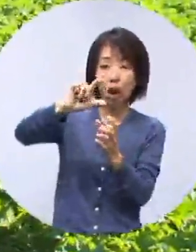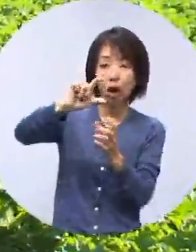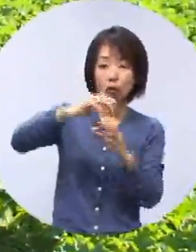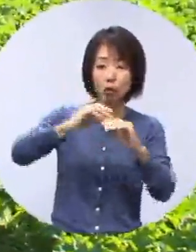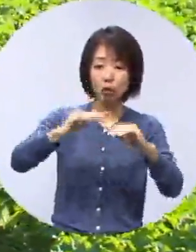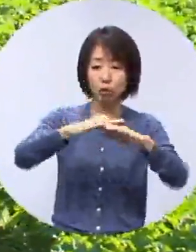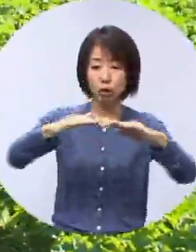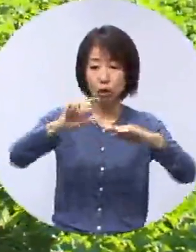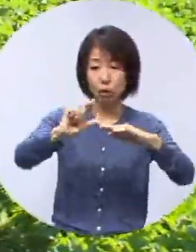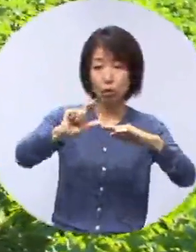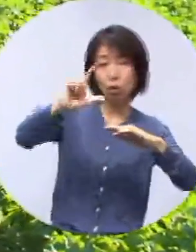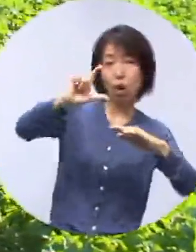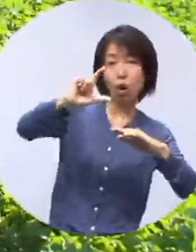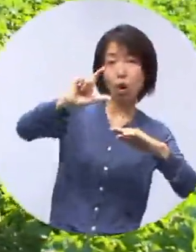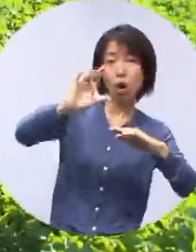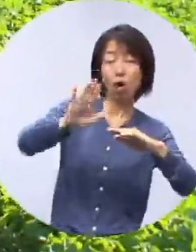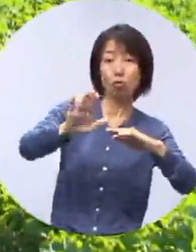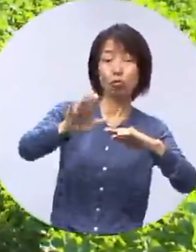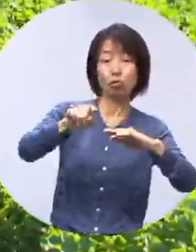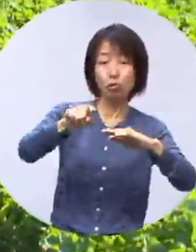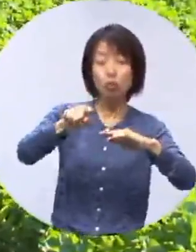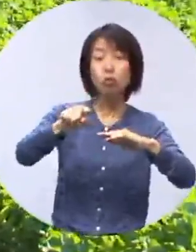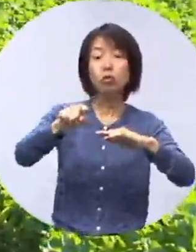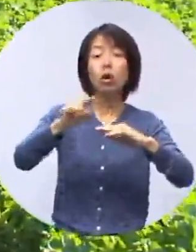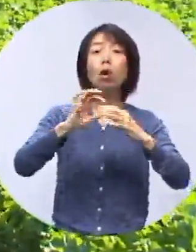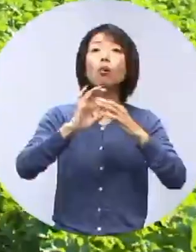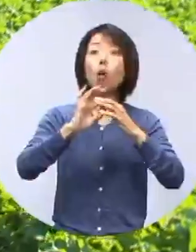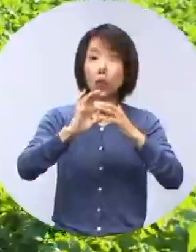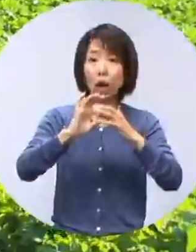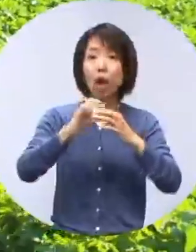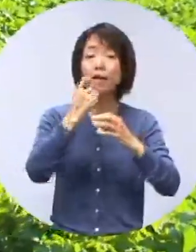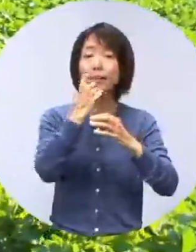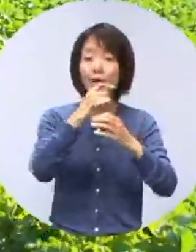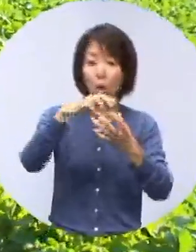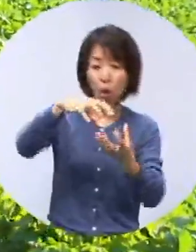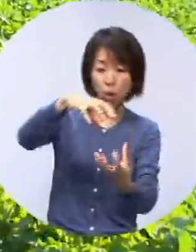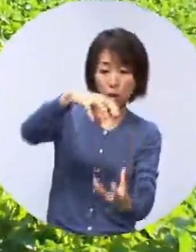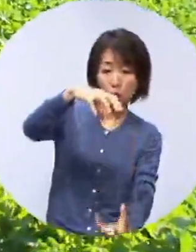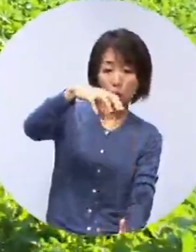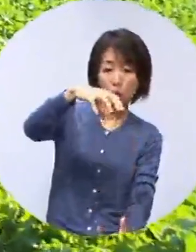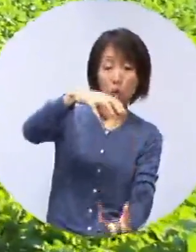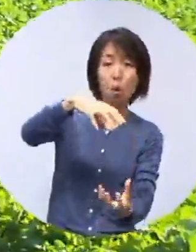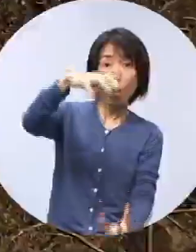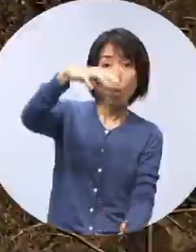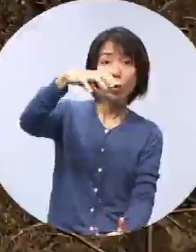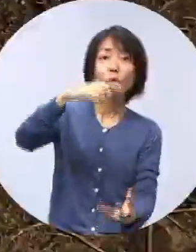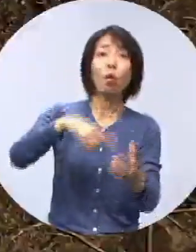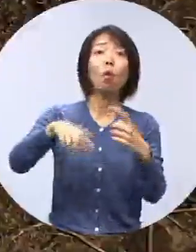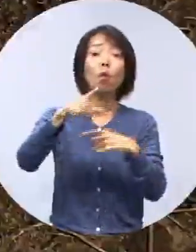よね。だからやっぱりその白いとこが多い方が平均美味しいかな。